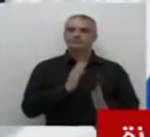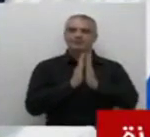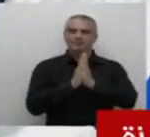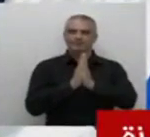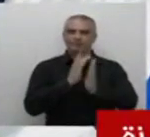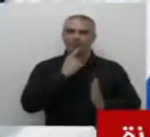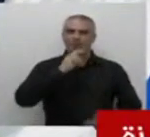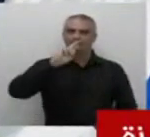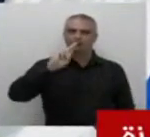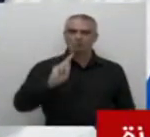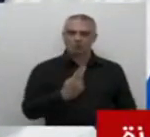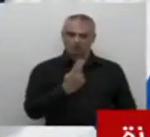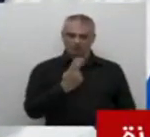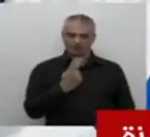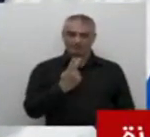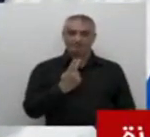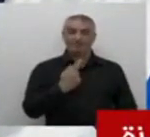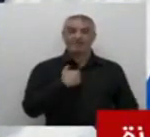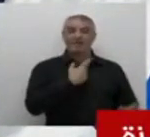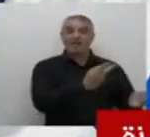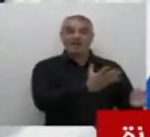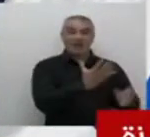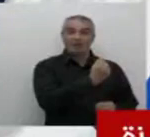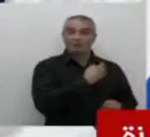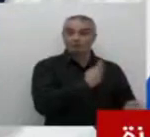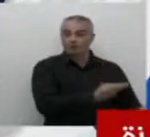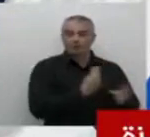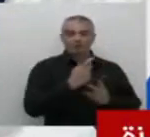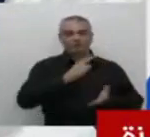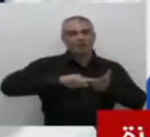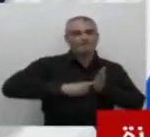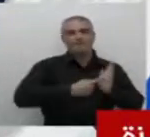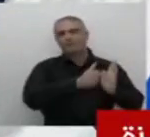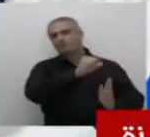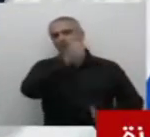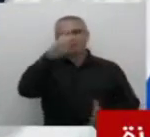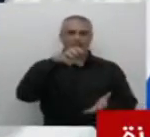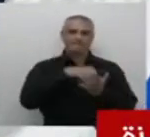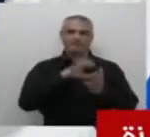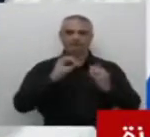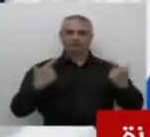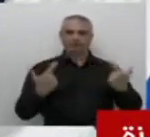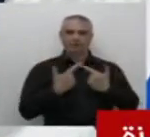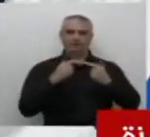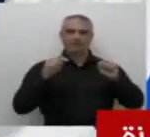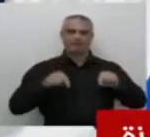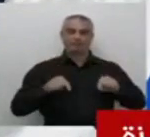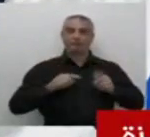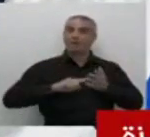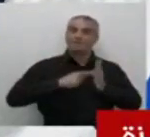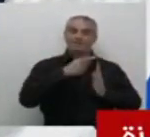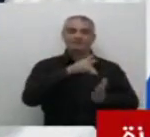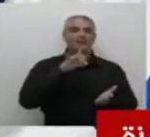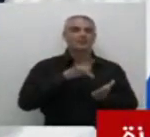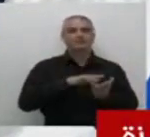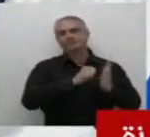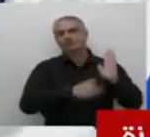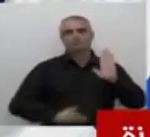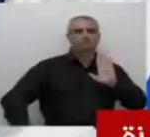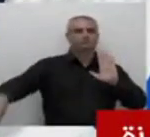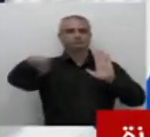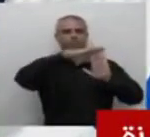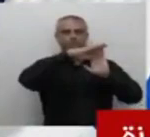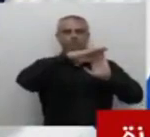موثوقه في الاعلام العالمي وذ لذلك اريد ان اوضح اعاده مختطفين هي الهدف المركزي